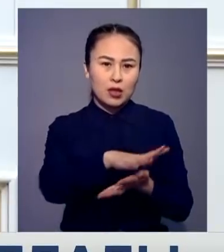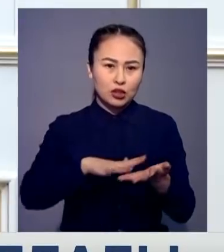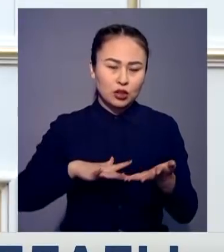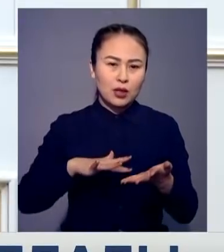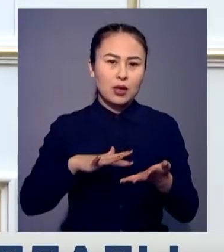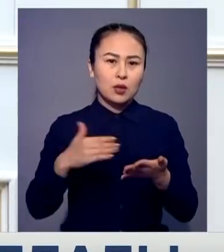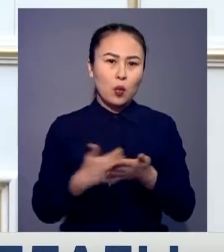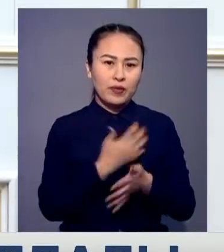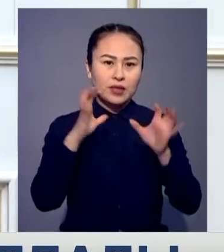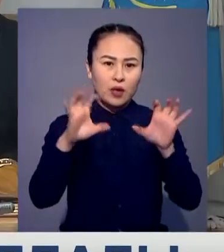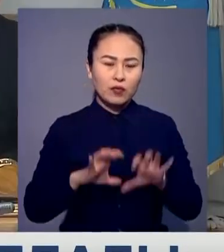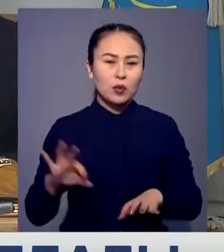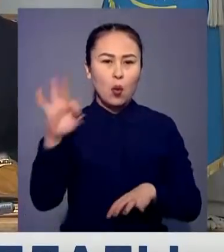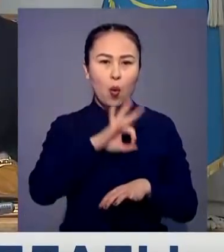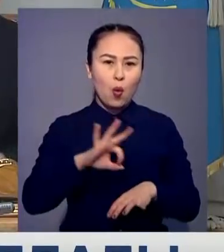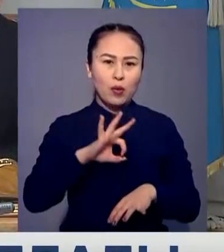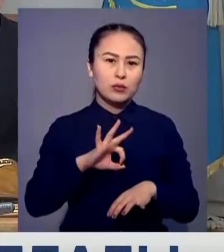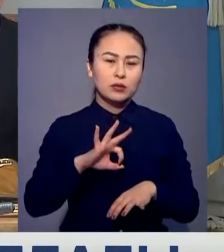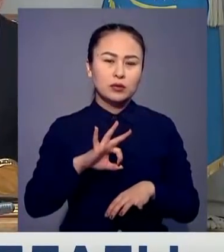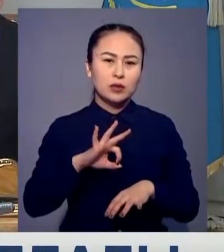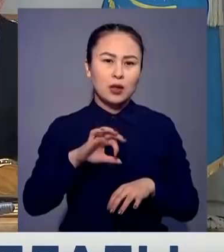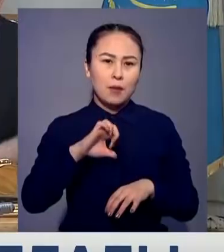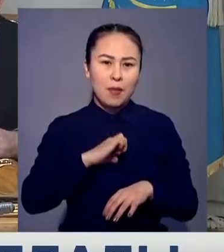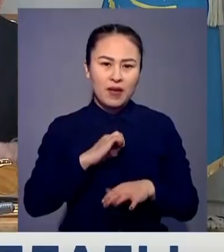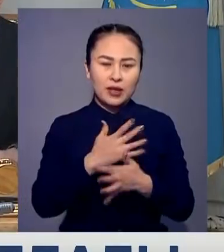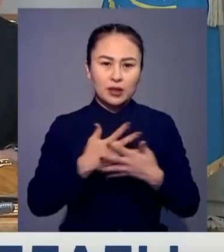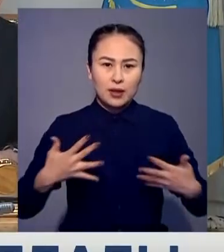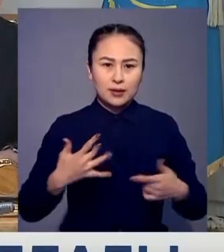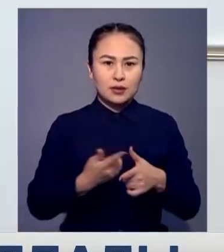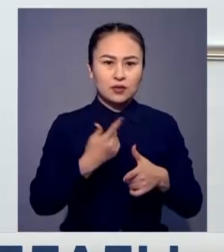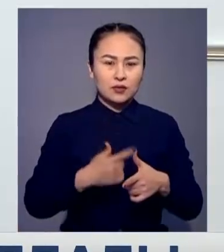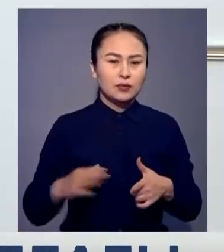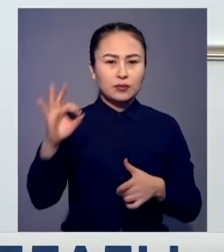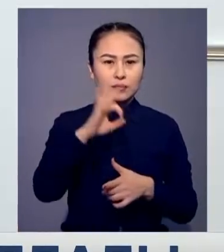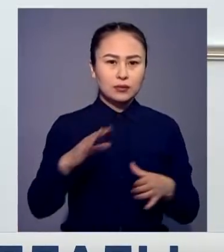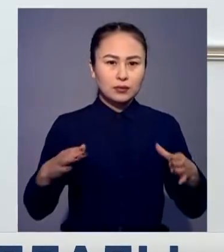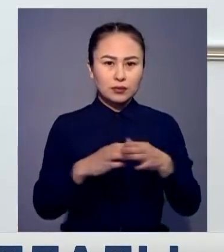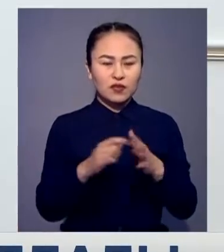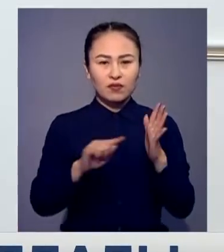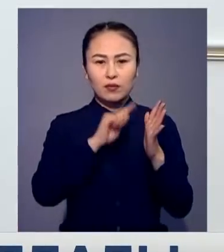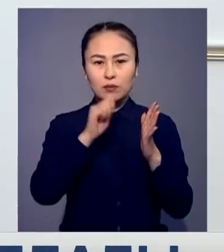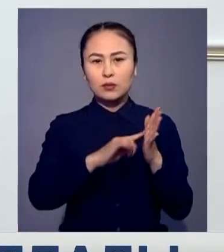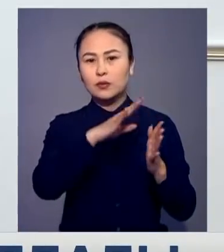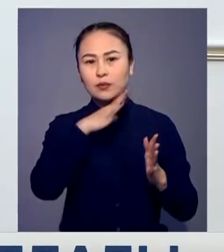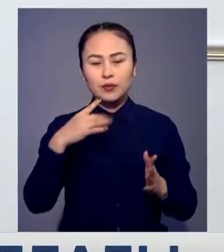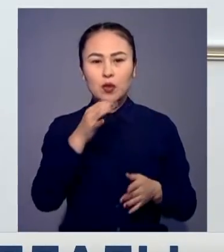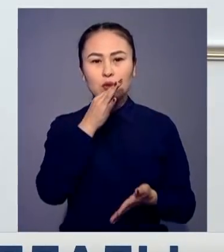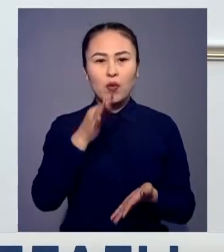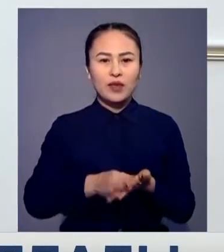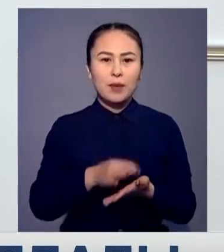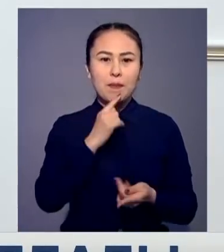реформ правоохранительных органов. Мы начинали ее довести надо до конца. Вопросов много. Совет